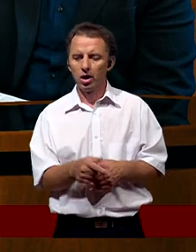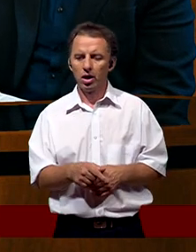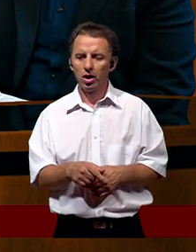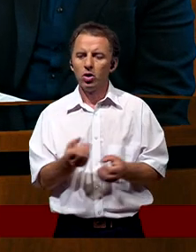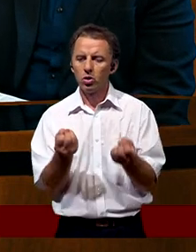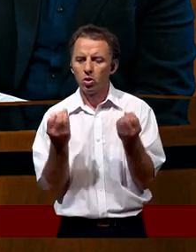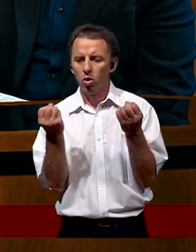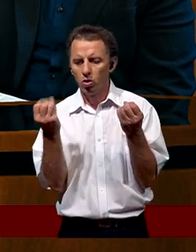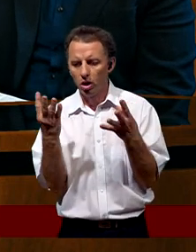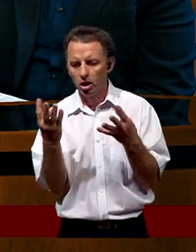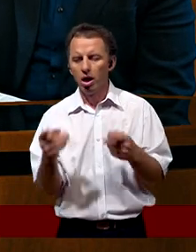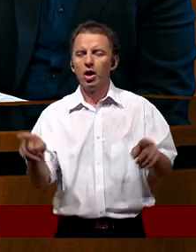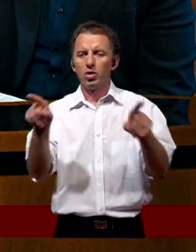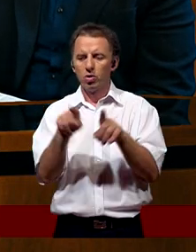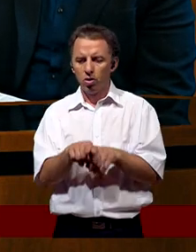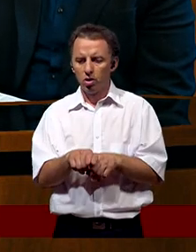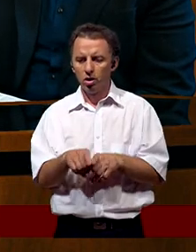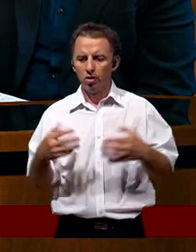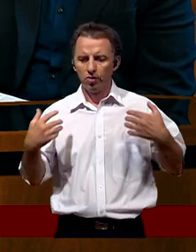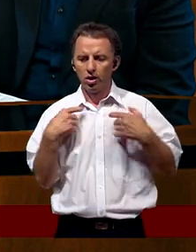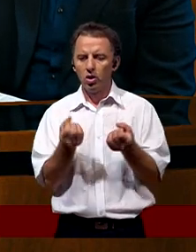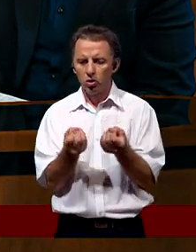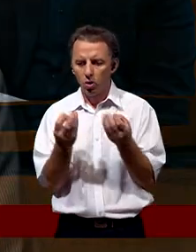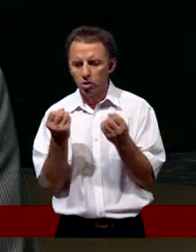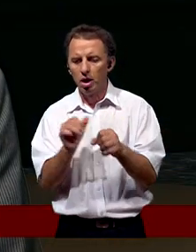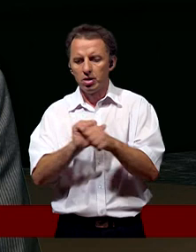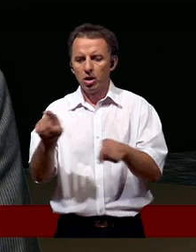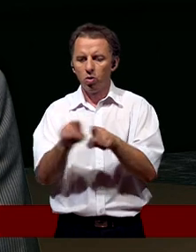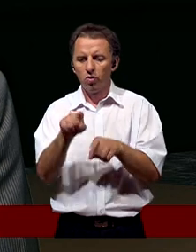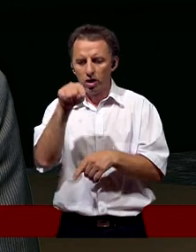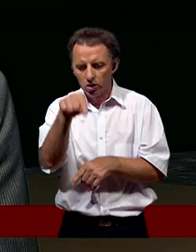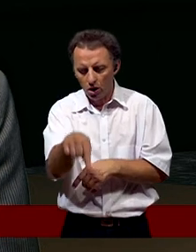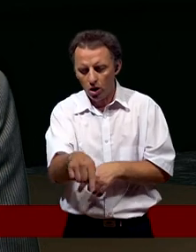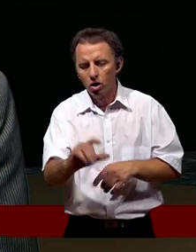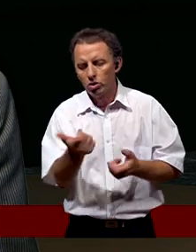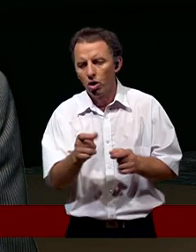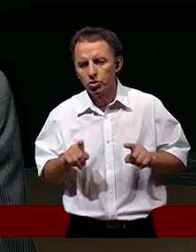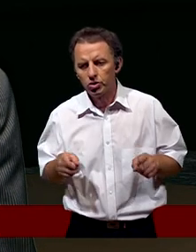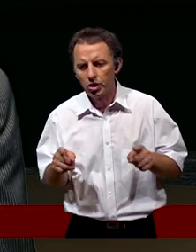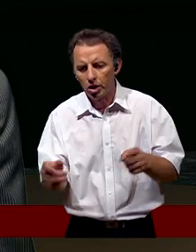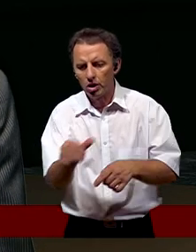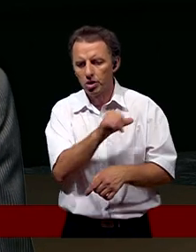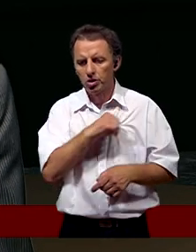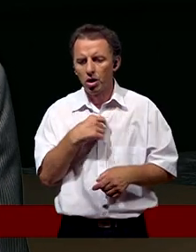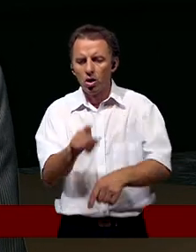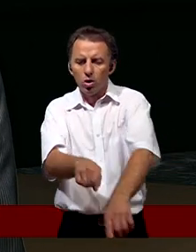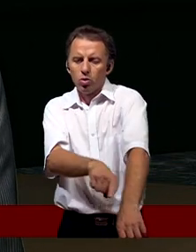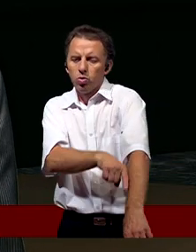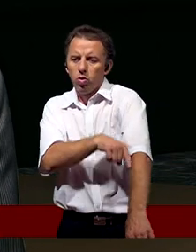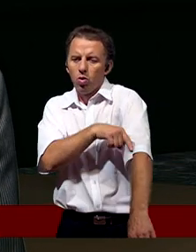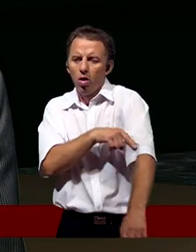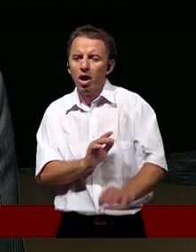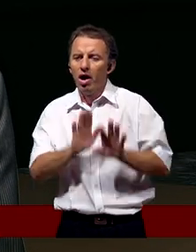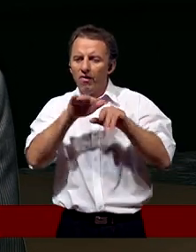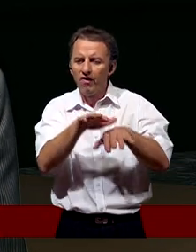teraz takich cudów. Ta historia nas uczy, że cudem jest również to, co dzieje się długofalowo,